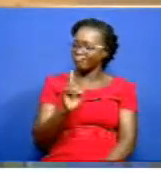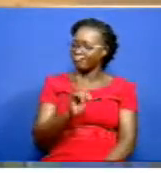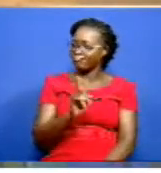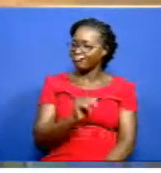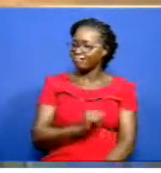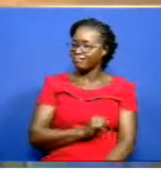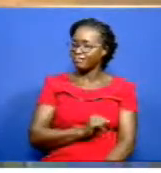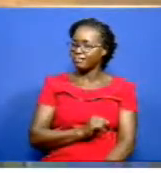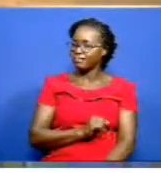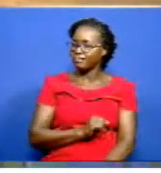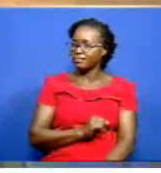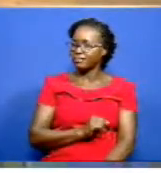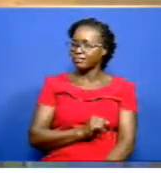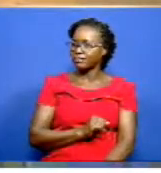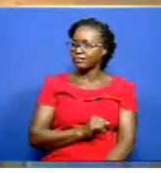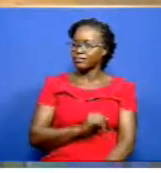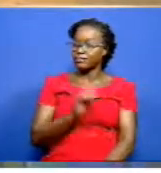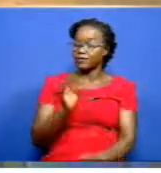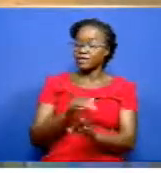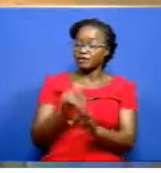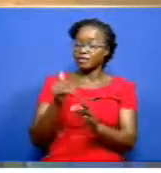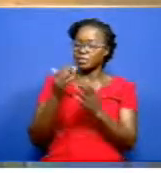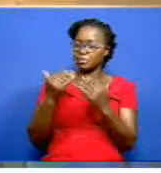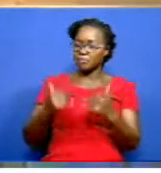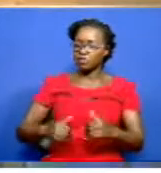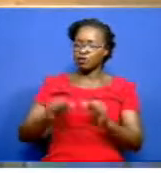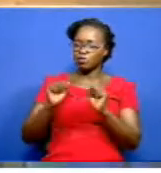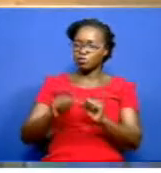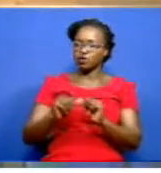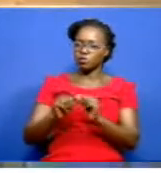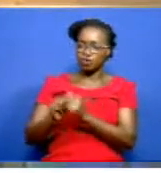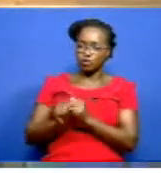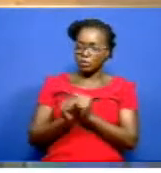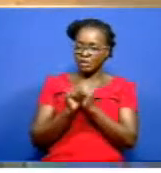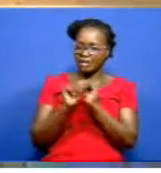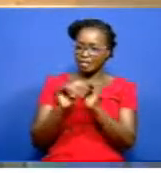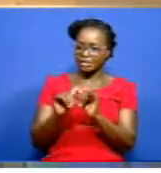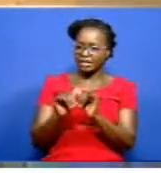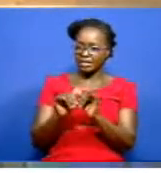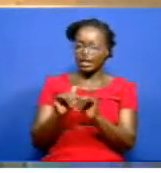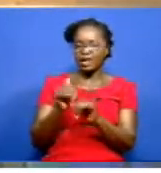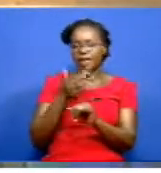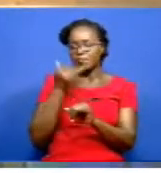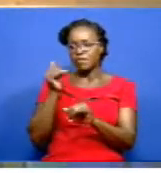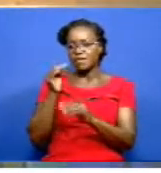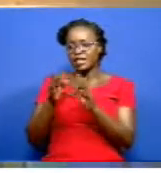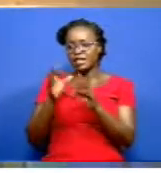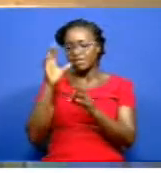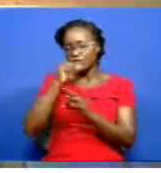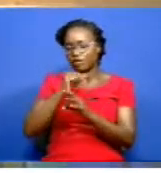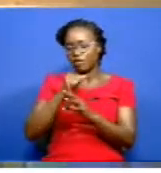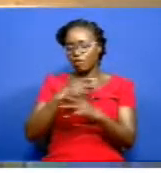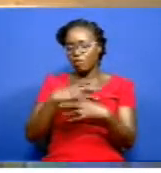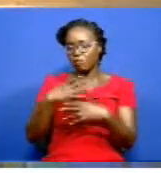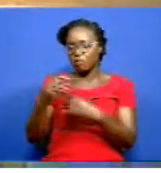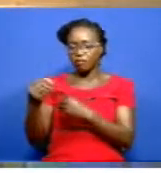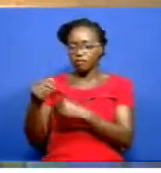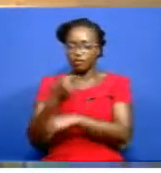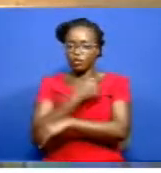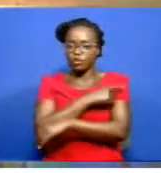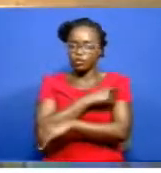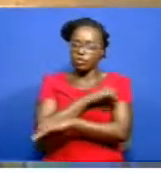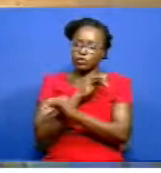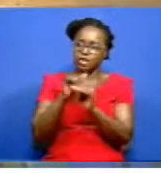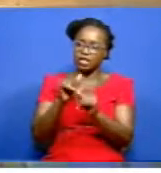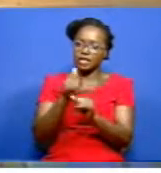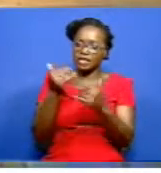peke yake. Kama uko na mtu mwenye anaweza kaa na yeye ni vizuri, kama hakuna umpeleke tu hospitalini ndio aweze kukaa na mtu